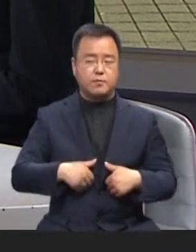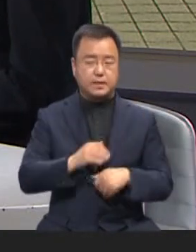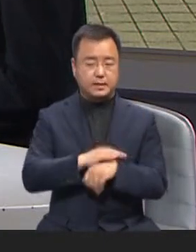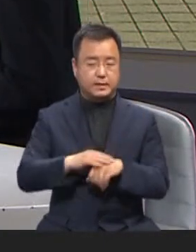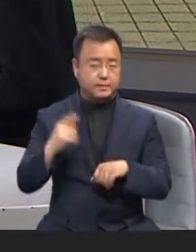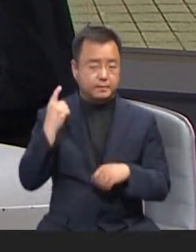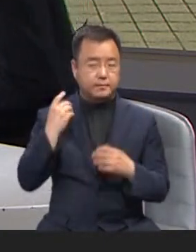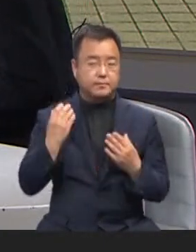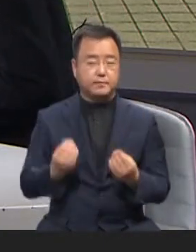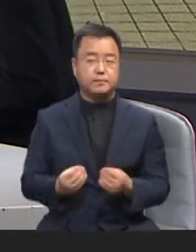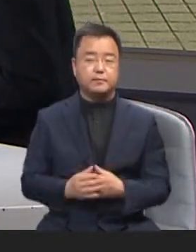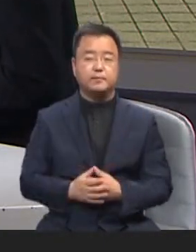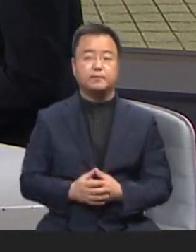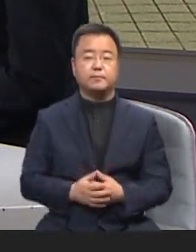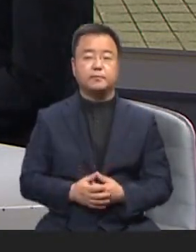들었습니다